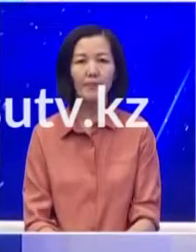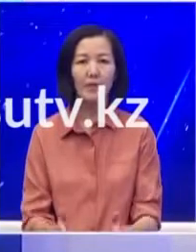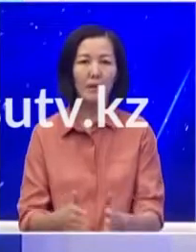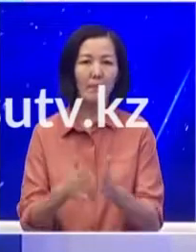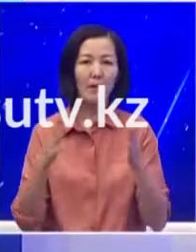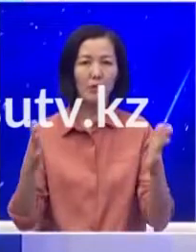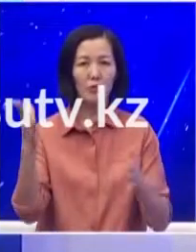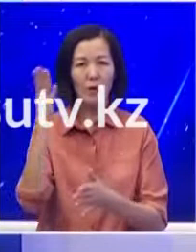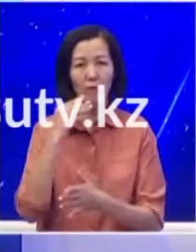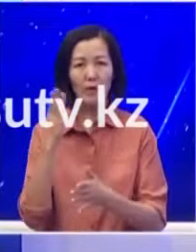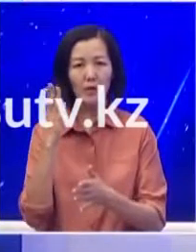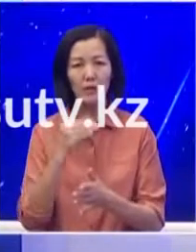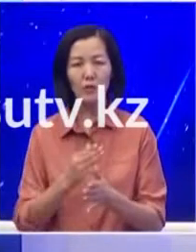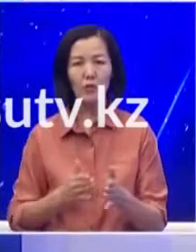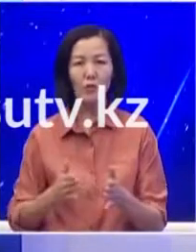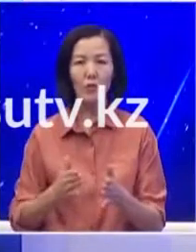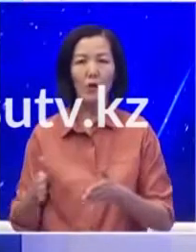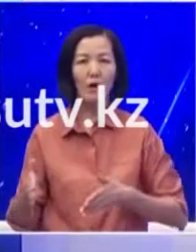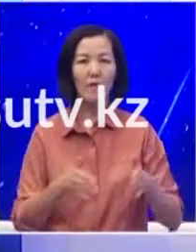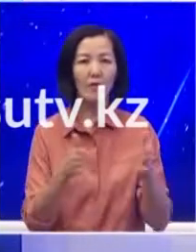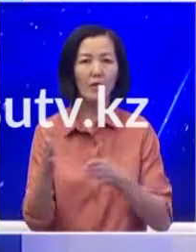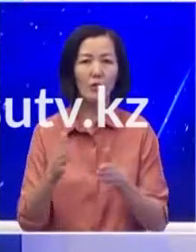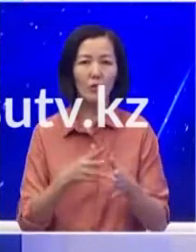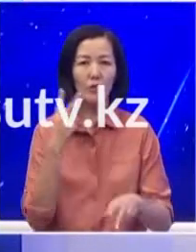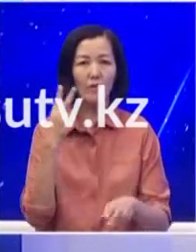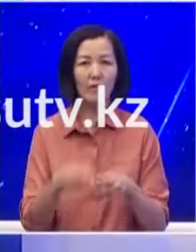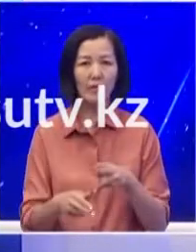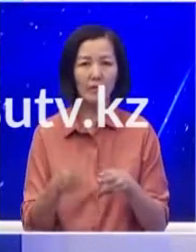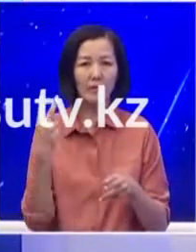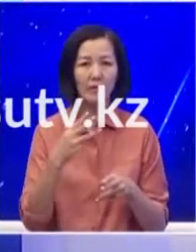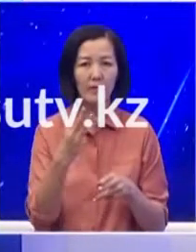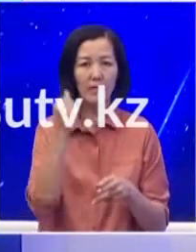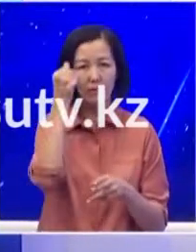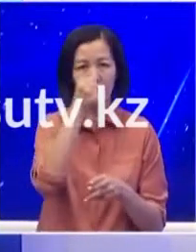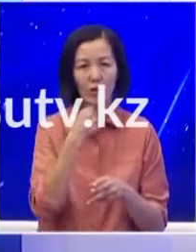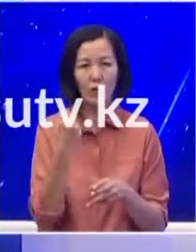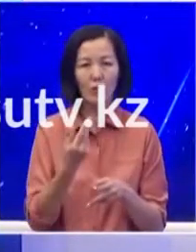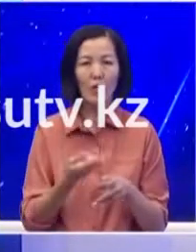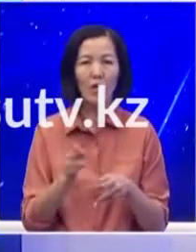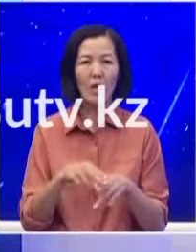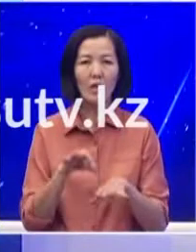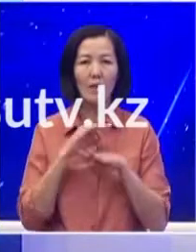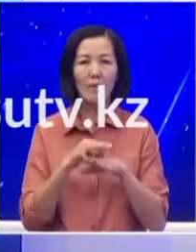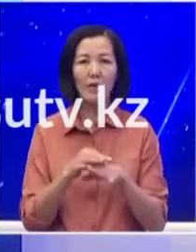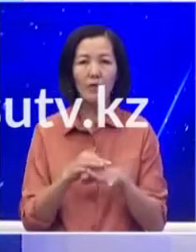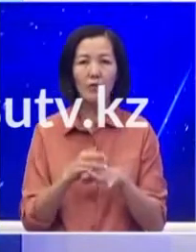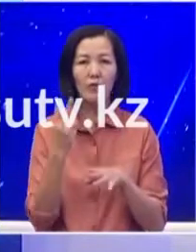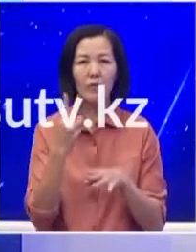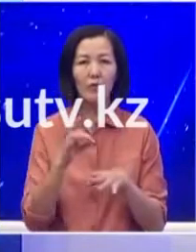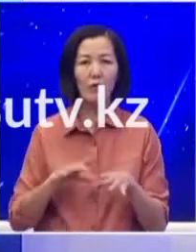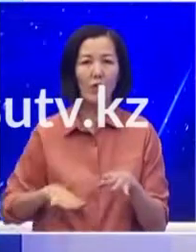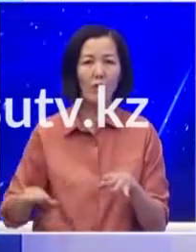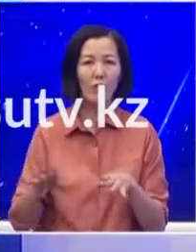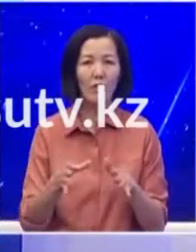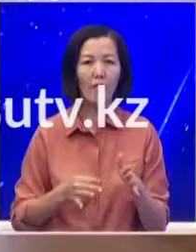Большую Алматинскую кольцевую автодорогу планируют ввести в эксплуатацию в 2023 году. Она пройдет по территории 2 районов области,